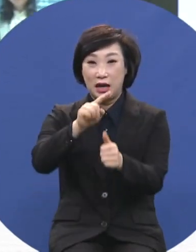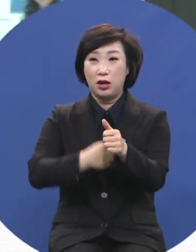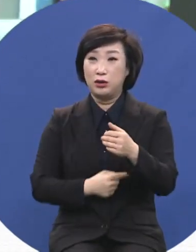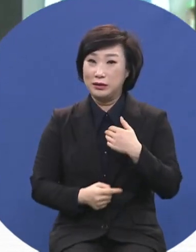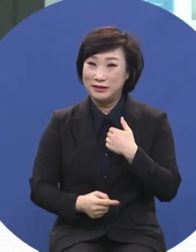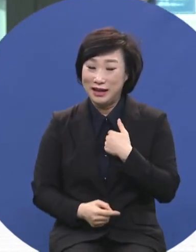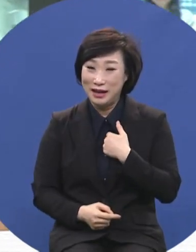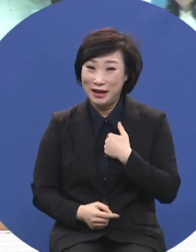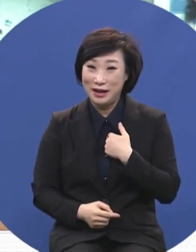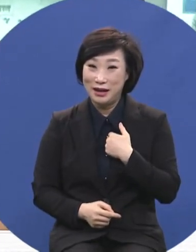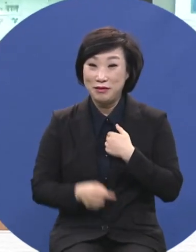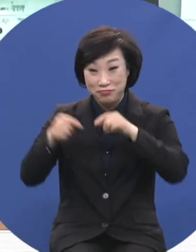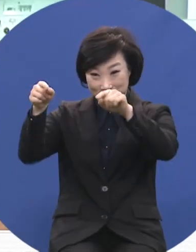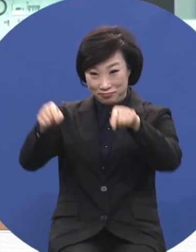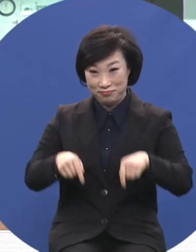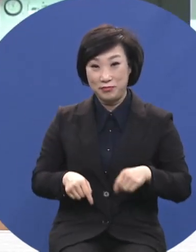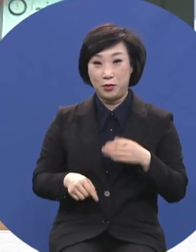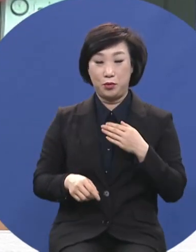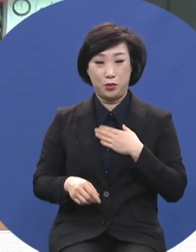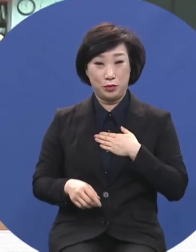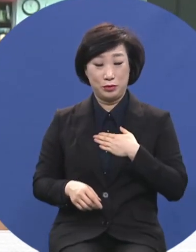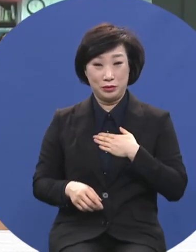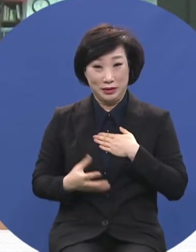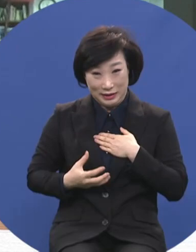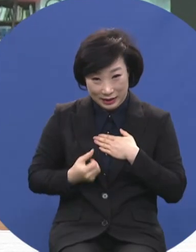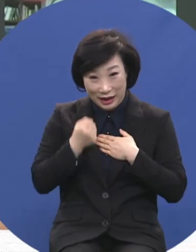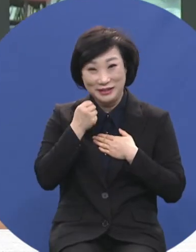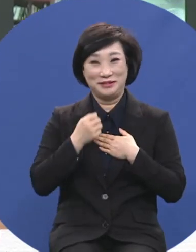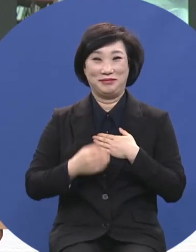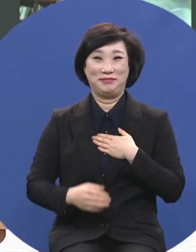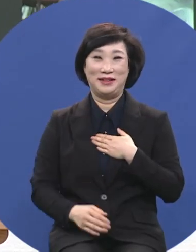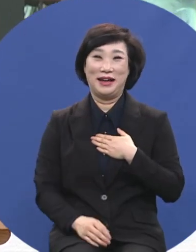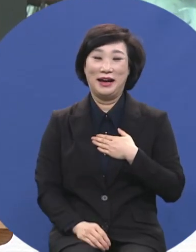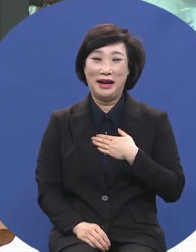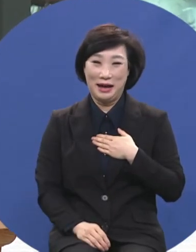내게도 이런 이적이 오늘 있을 것이다